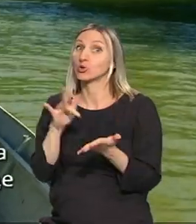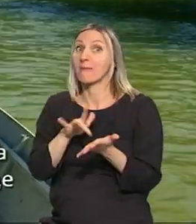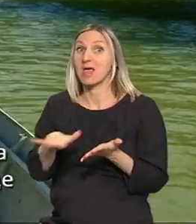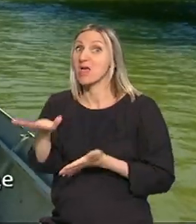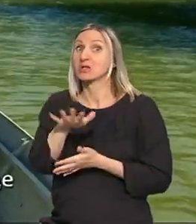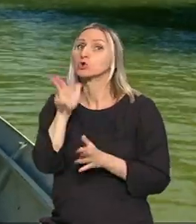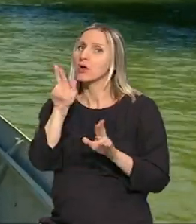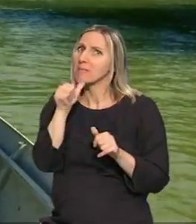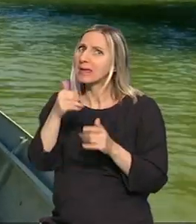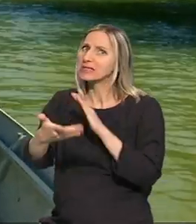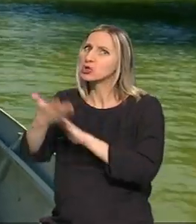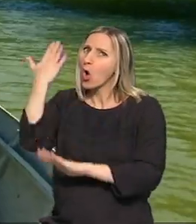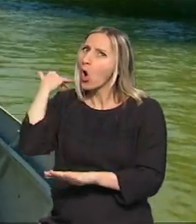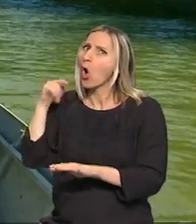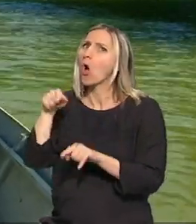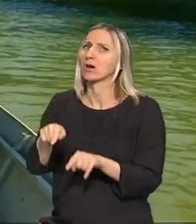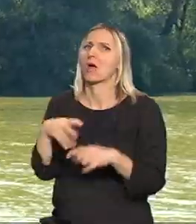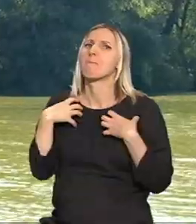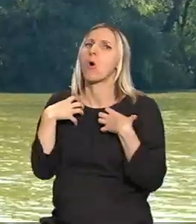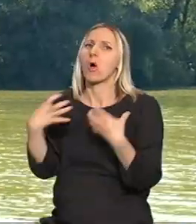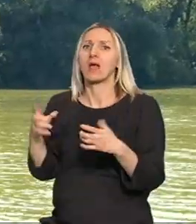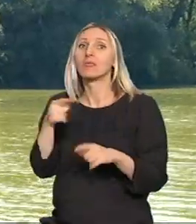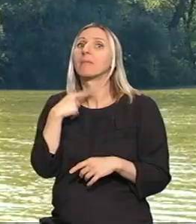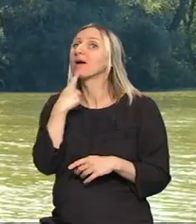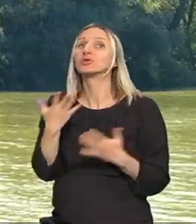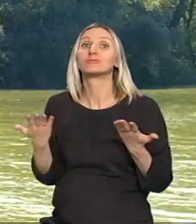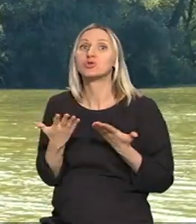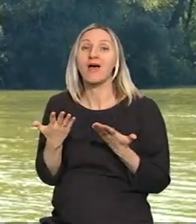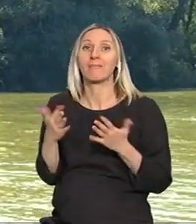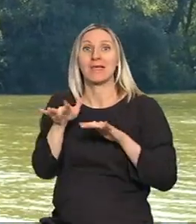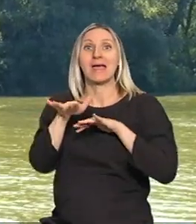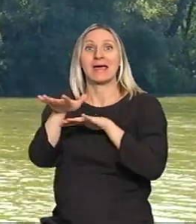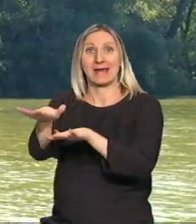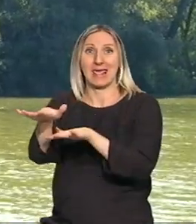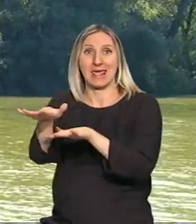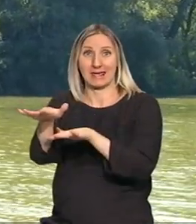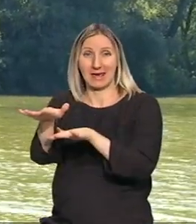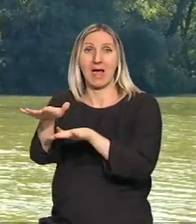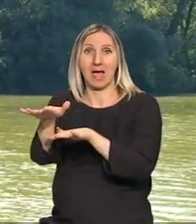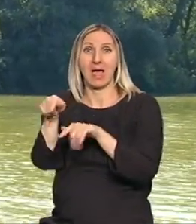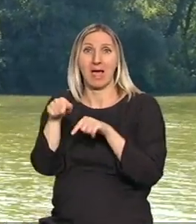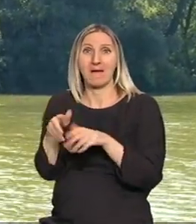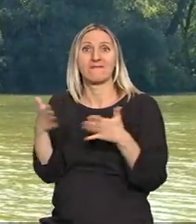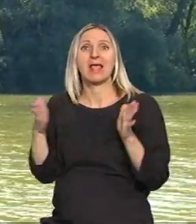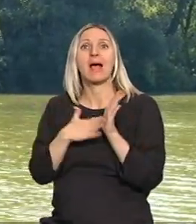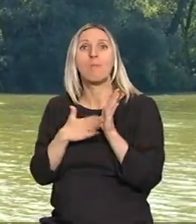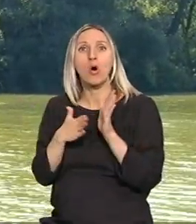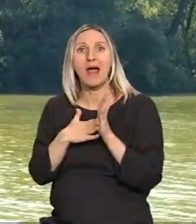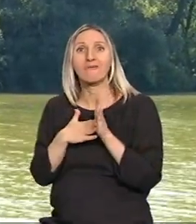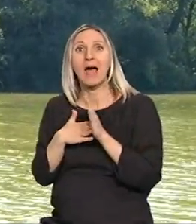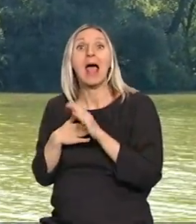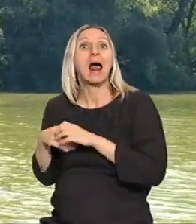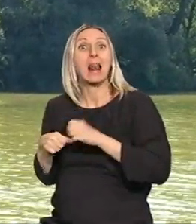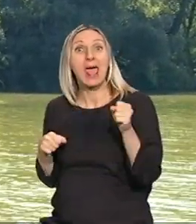svoju istoriju ovde. Moram da napomenem da na levoj strani reke Velike Morave nalazi